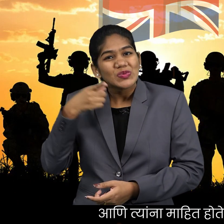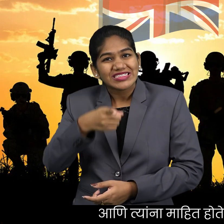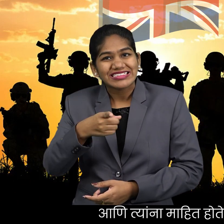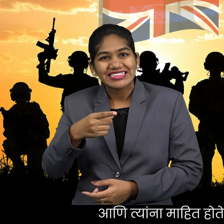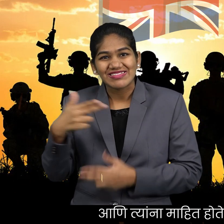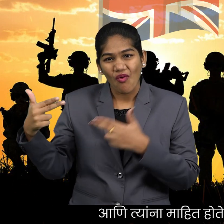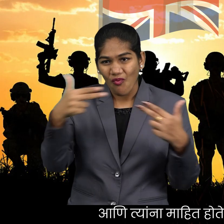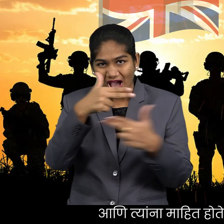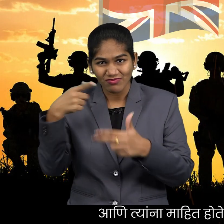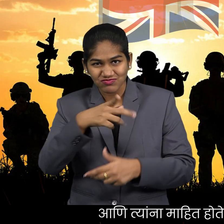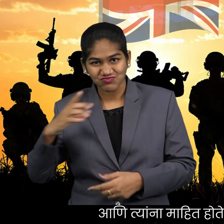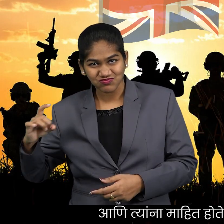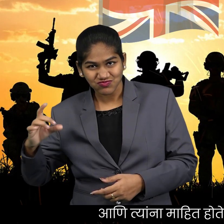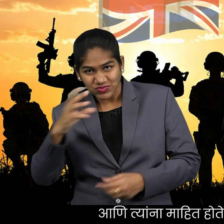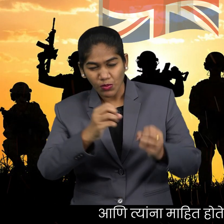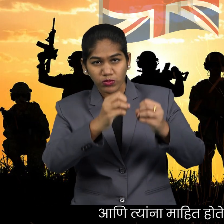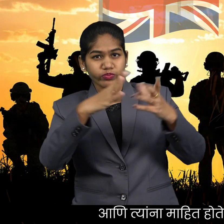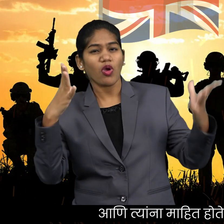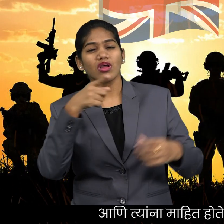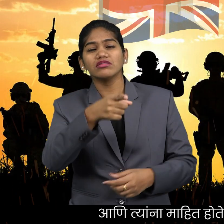निरर्थक असेल.